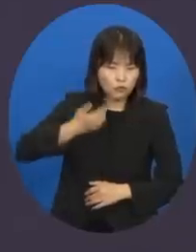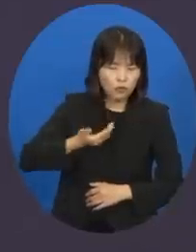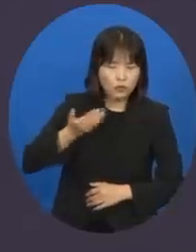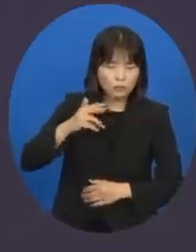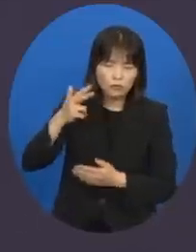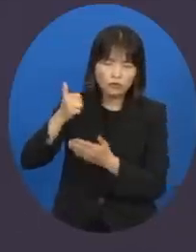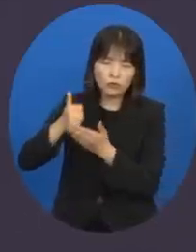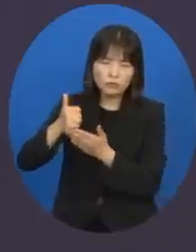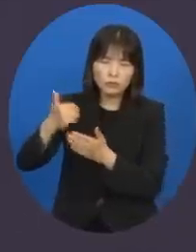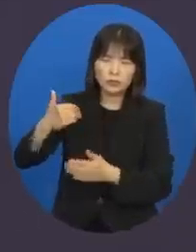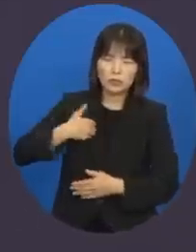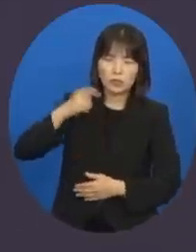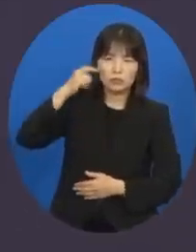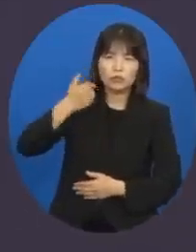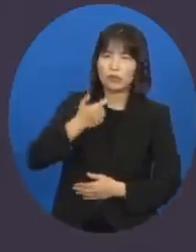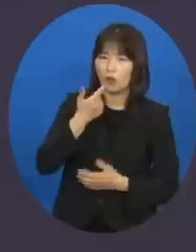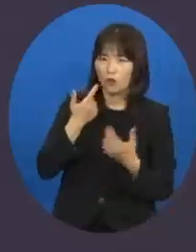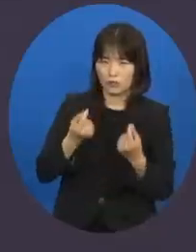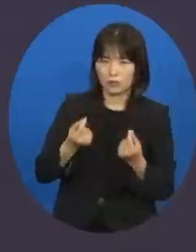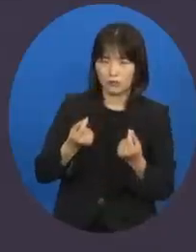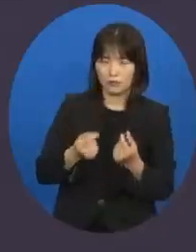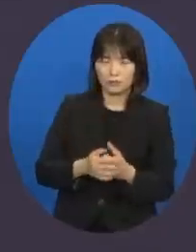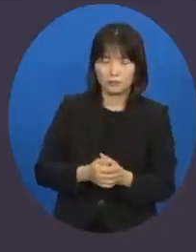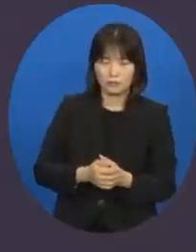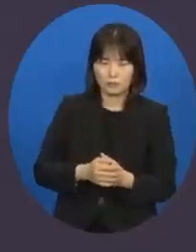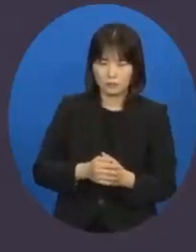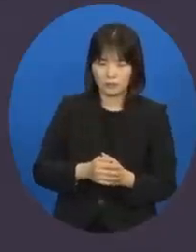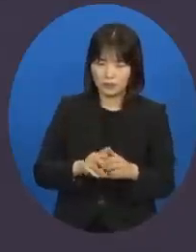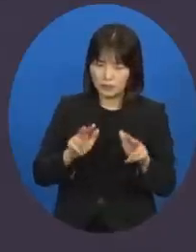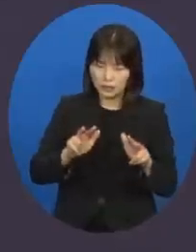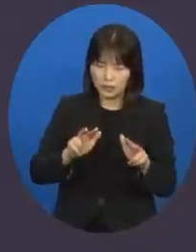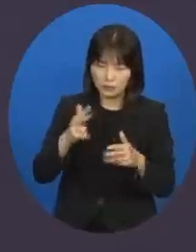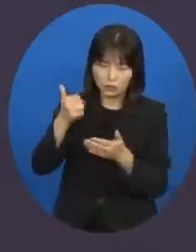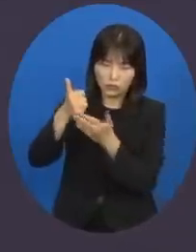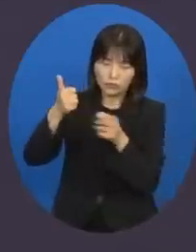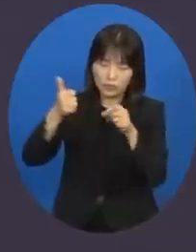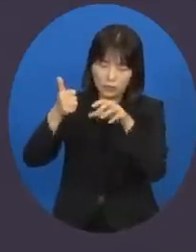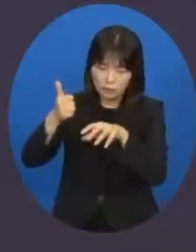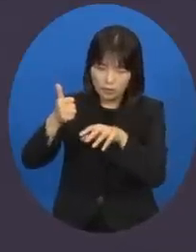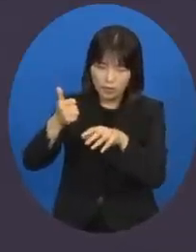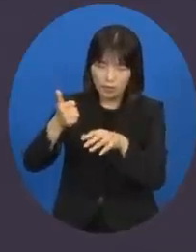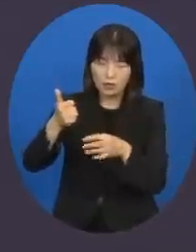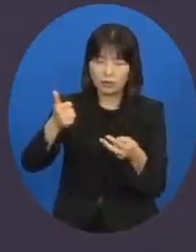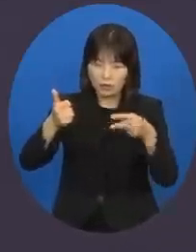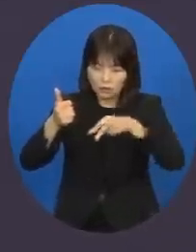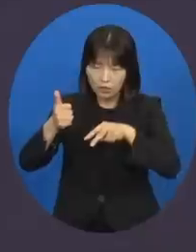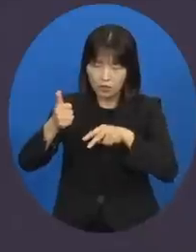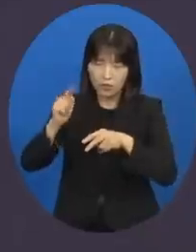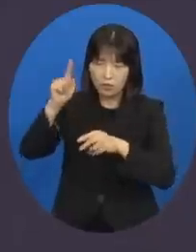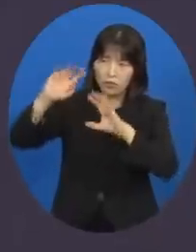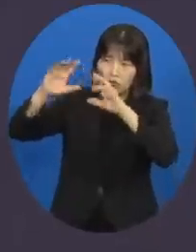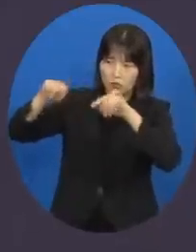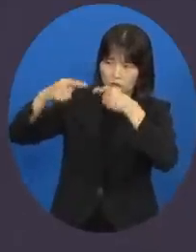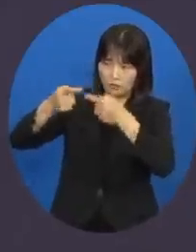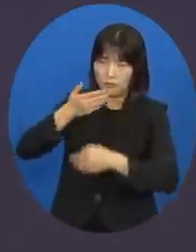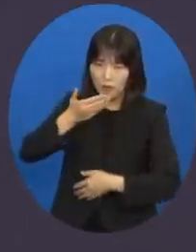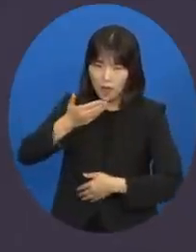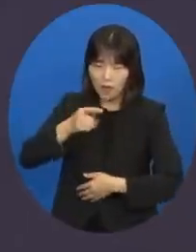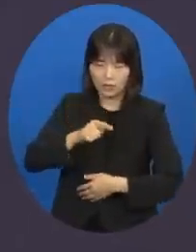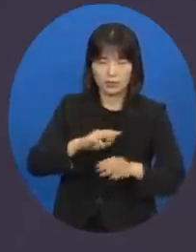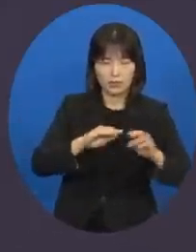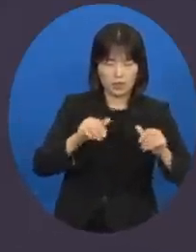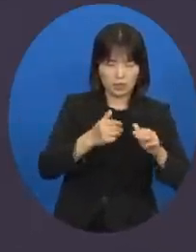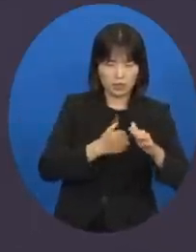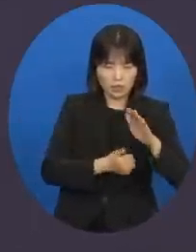묻는 것처럼 느껴진 거예요. 너는 지금 주님 앞에 서면 천국에 갈 수 있느냐? 너는 이 땅에서 성공한 목사가 되는 것보다